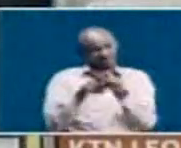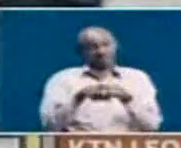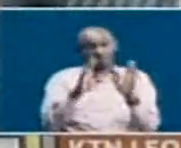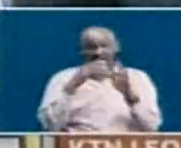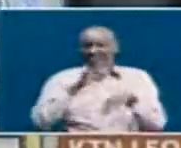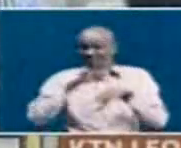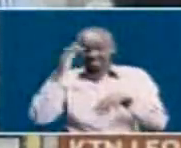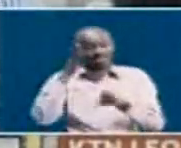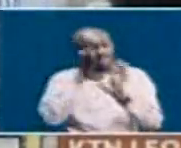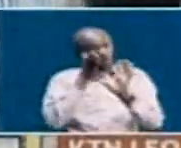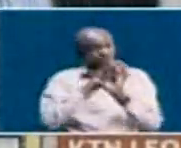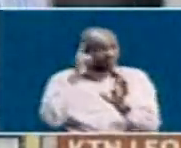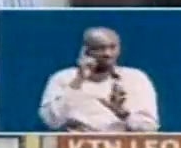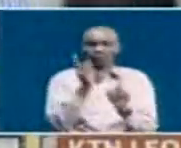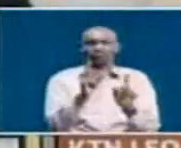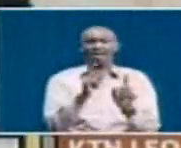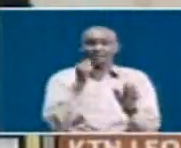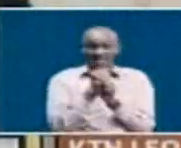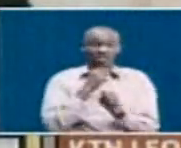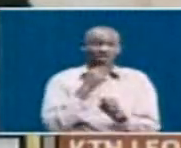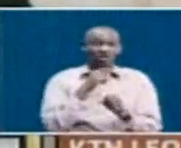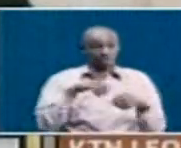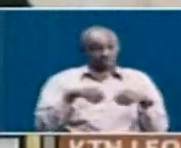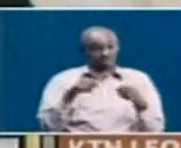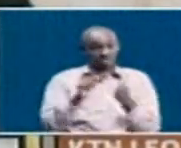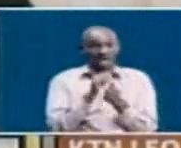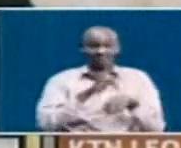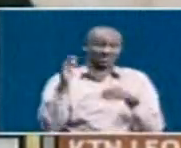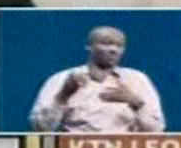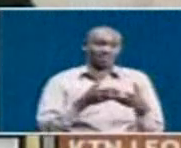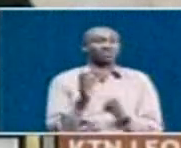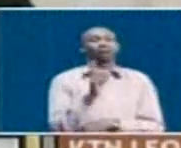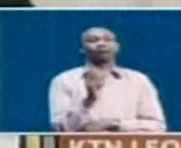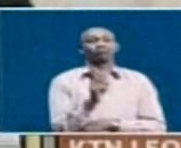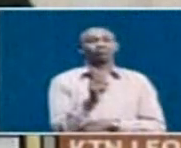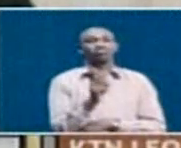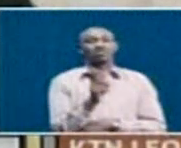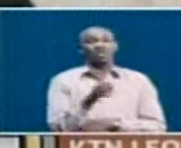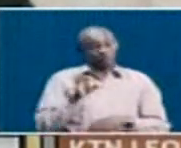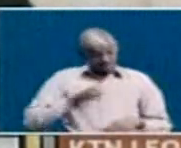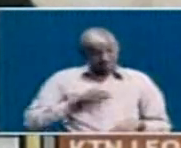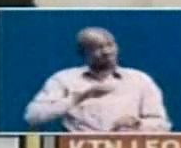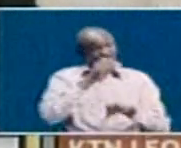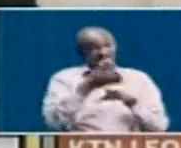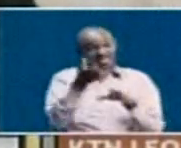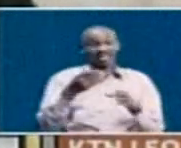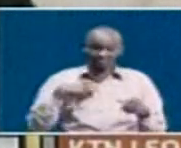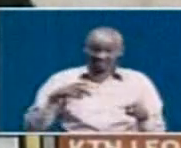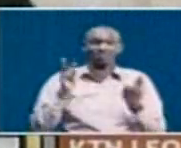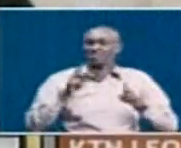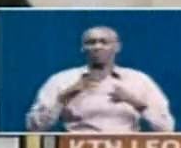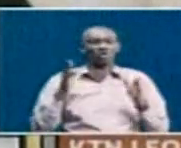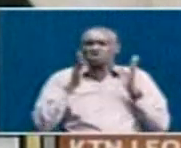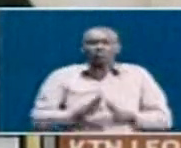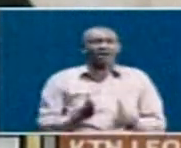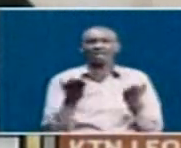wakaadhirika kisaikolojia na kumsababisha mtoto madhara. Expectant prisoners are people too.